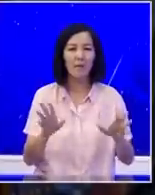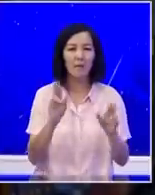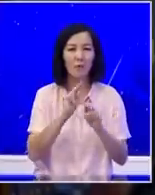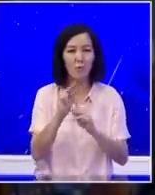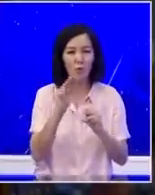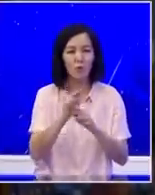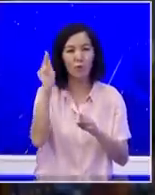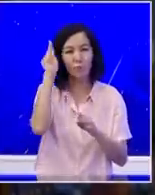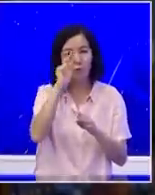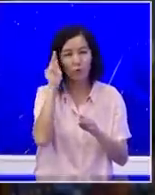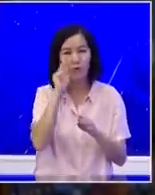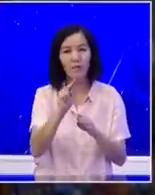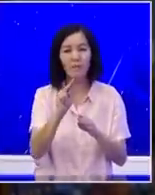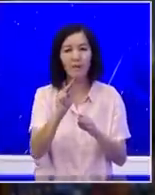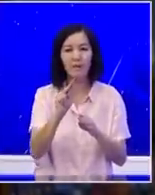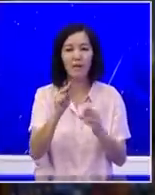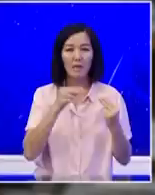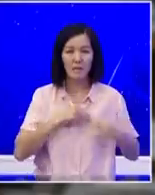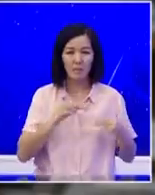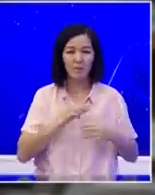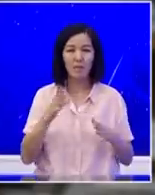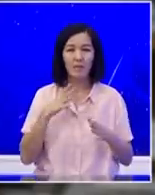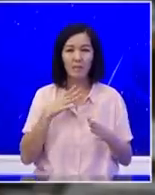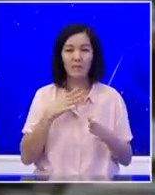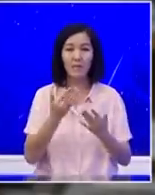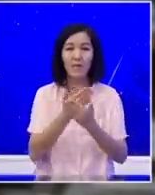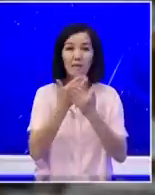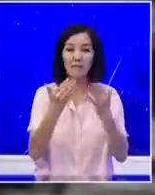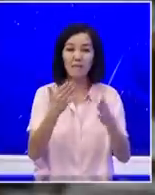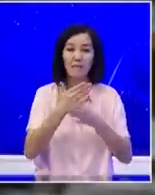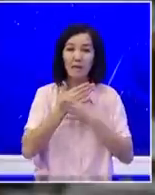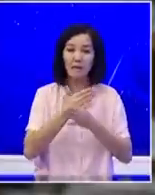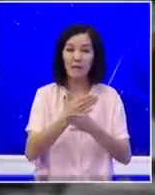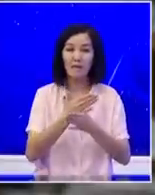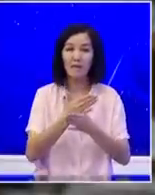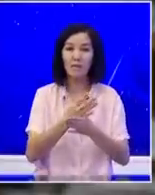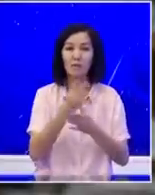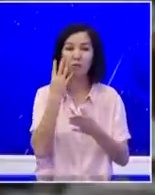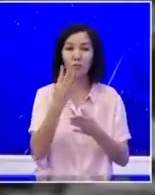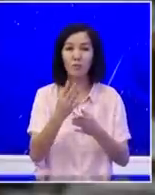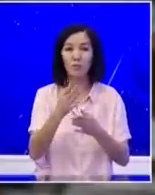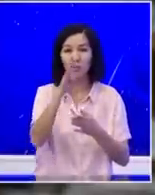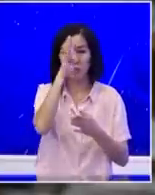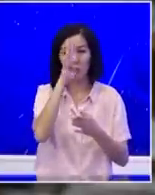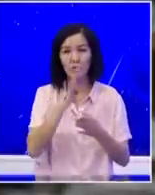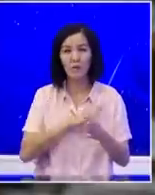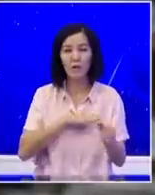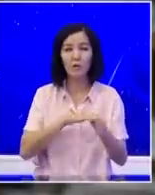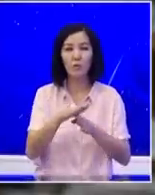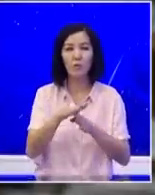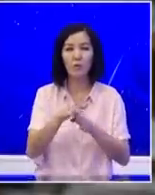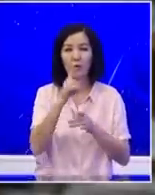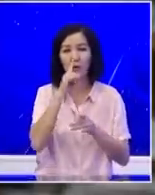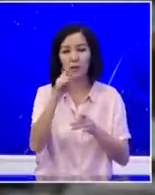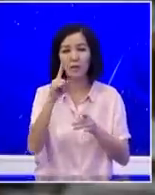сусындатып, оқу барысында тынымсыз еңбек еттіңіздер. Сіздердің арқаларыңызда 4.90 толықтай